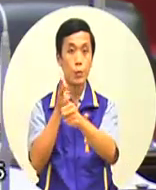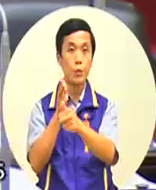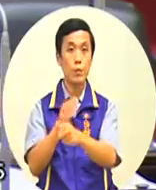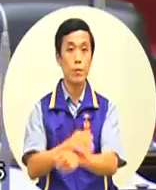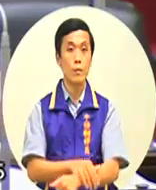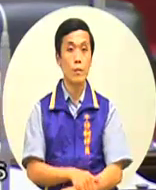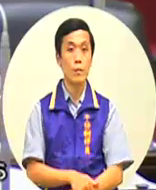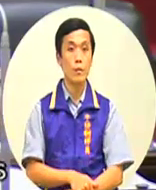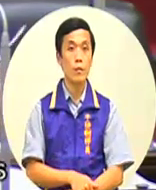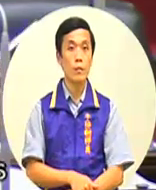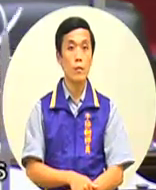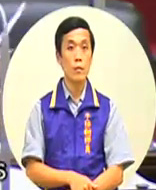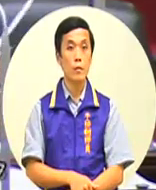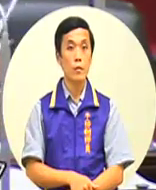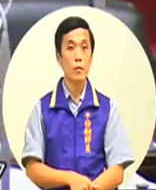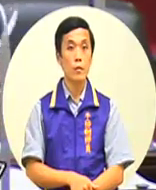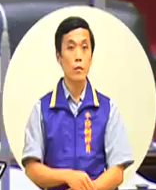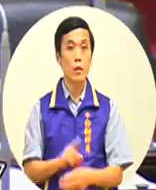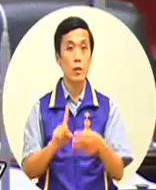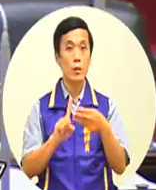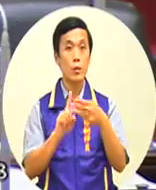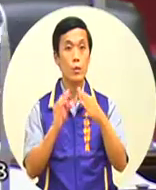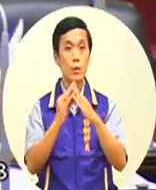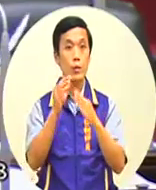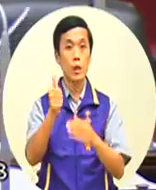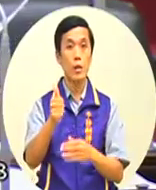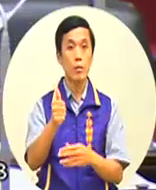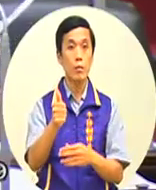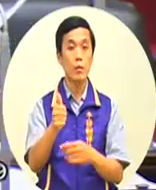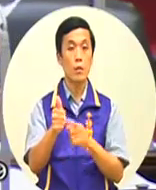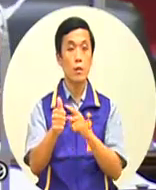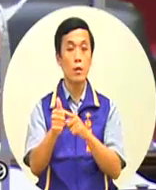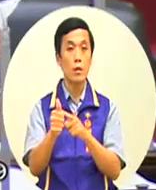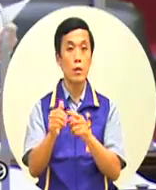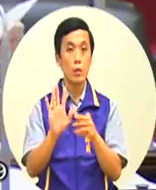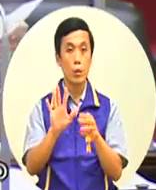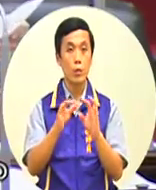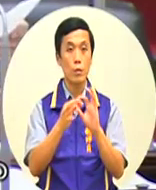劳工局长，局长有关于